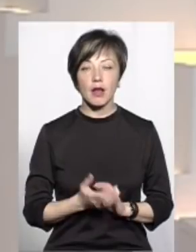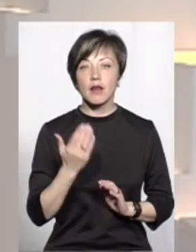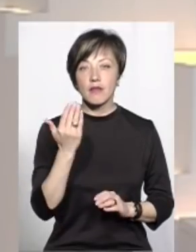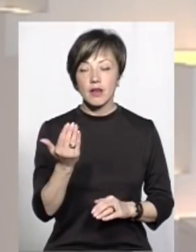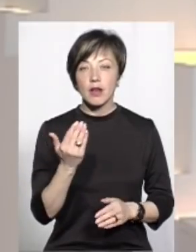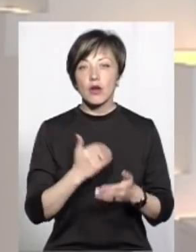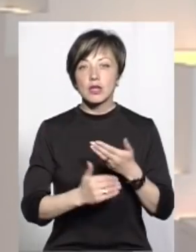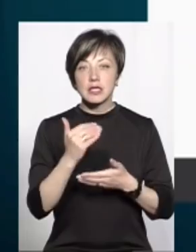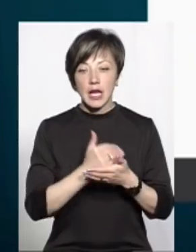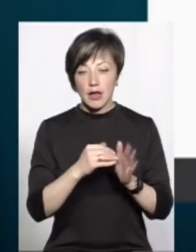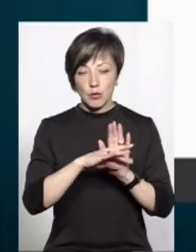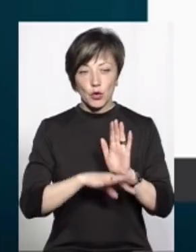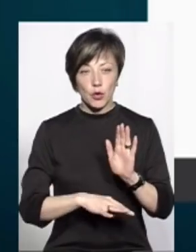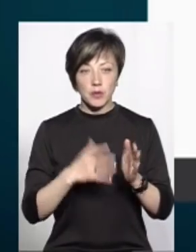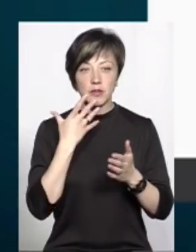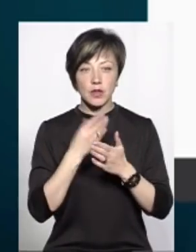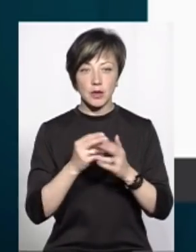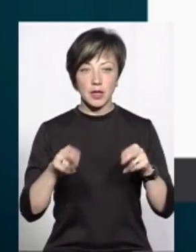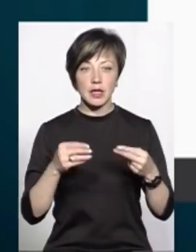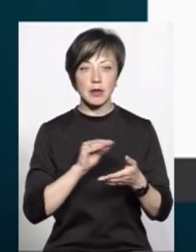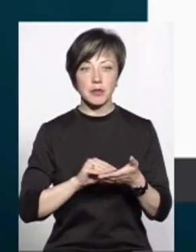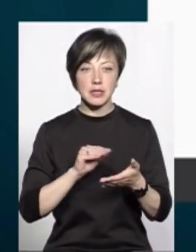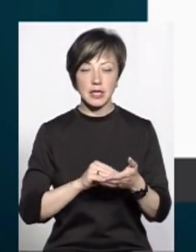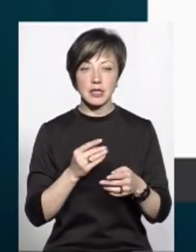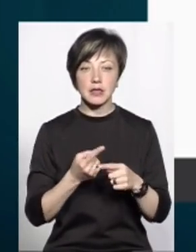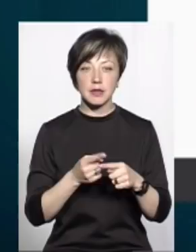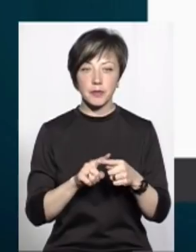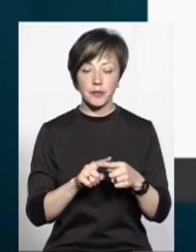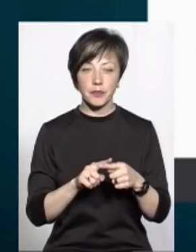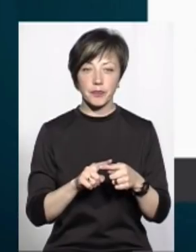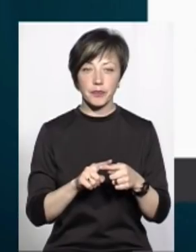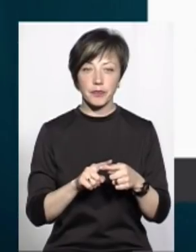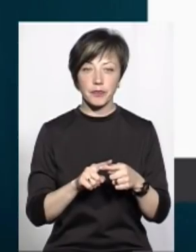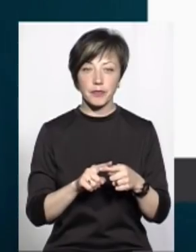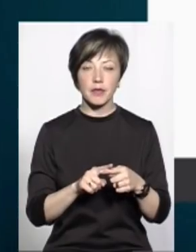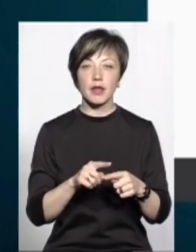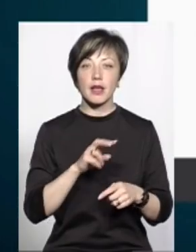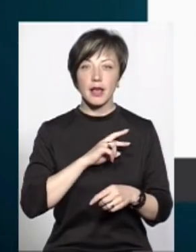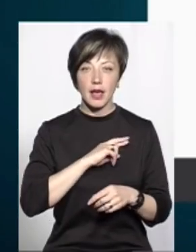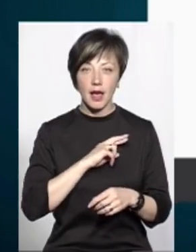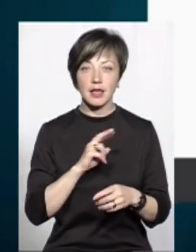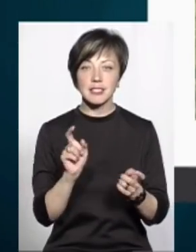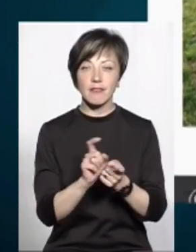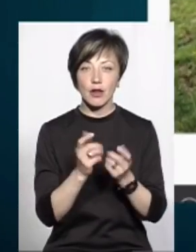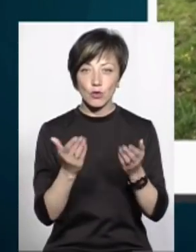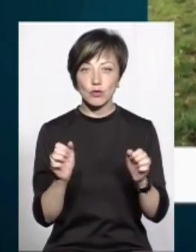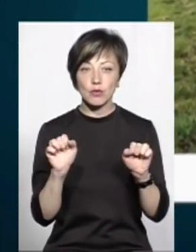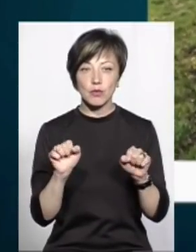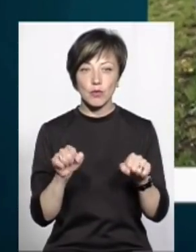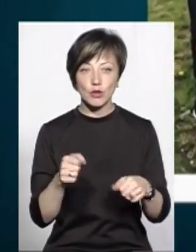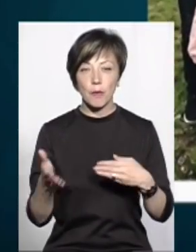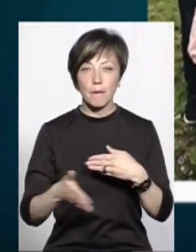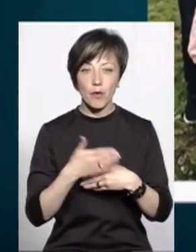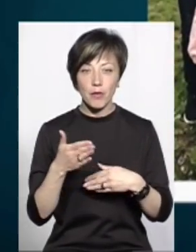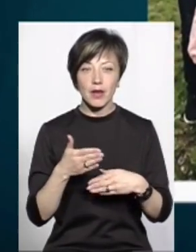останніх дописів у своєму блозі ви написали, цитую, «Я сварюсь з ними, можу по попі